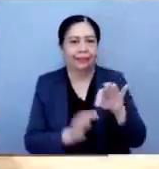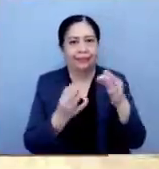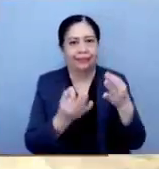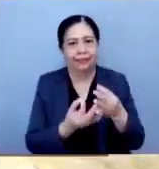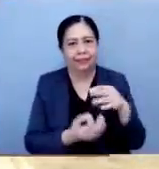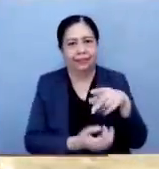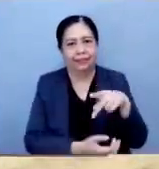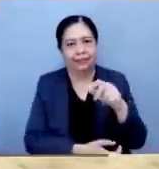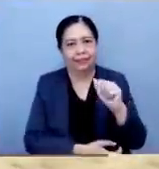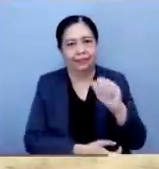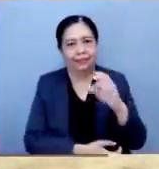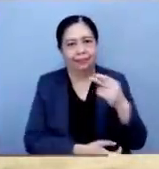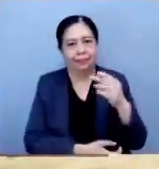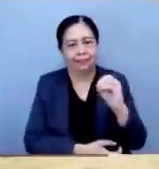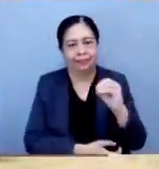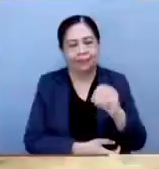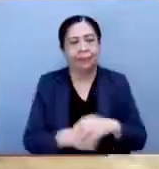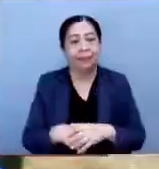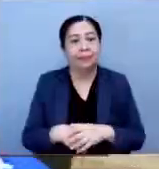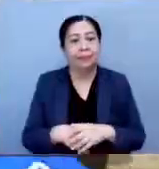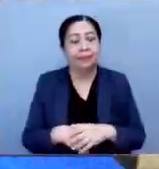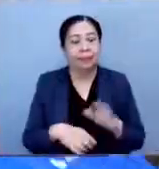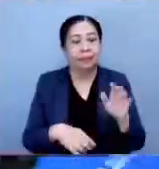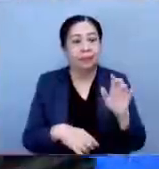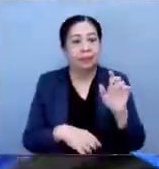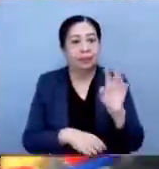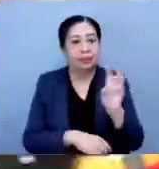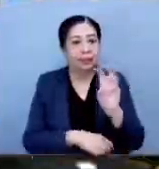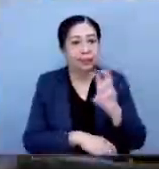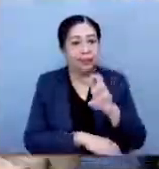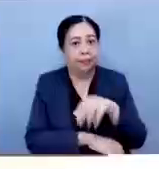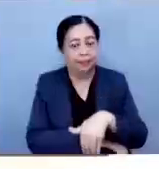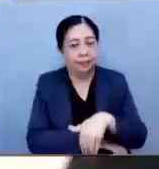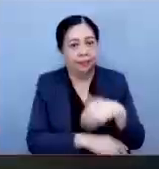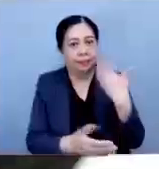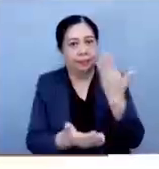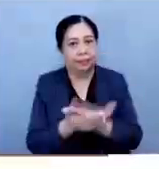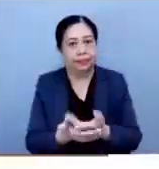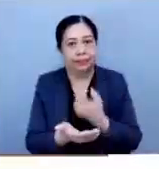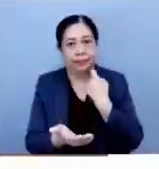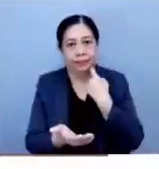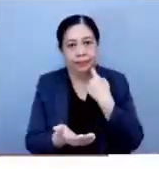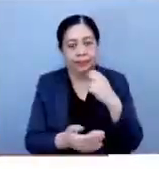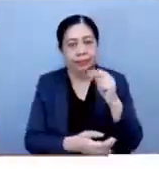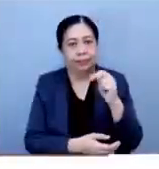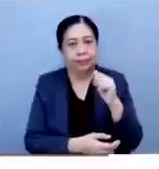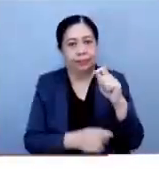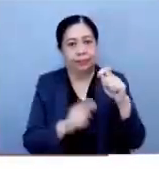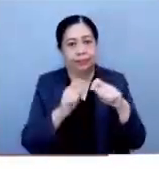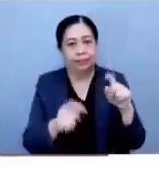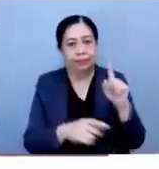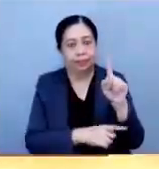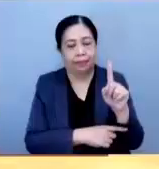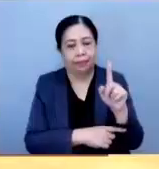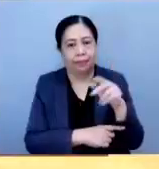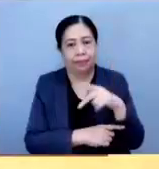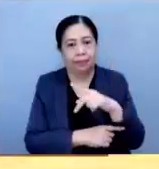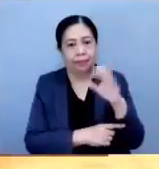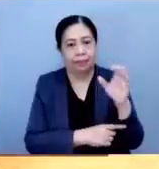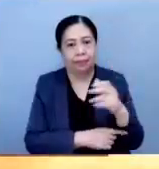Pacheco. Samantala, pasado 6 PM nang dumating kanina sa NAIA Terminal 1 sa Pasay